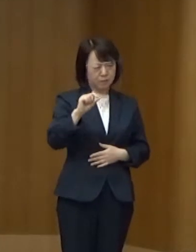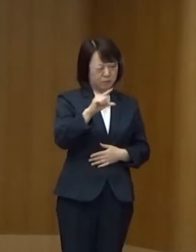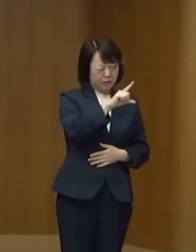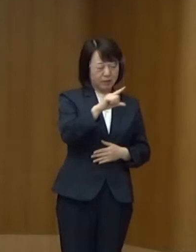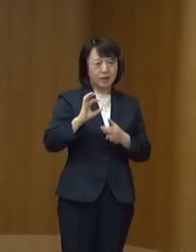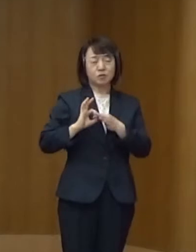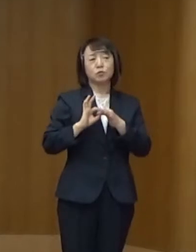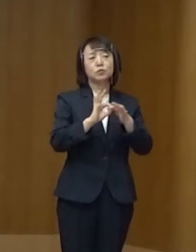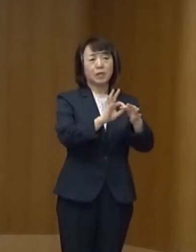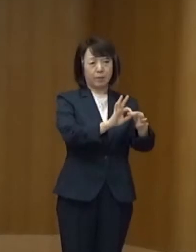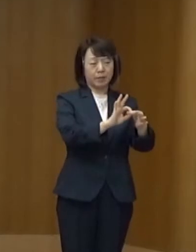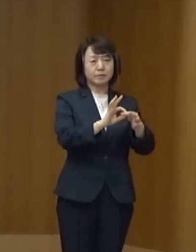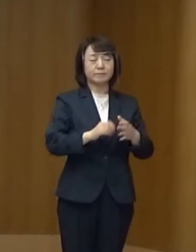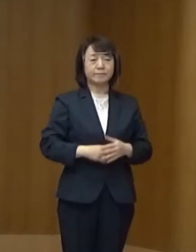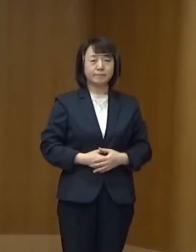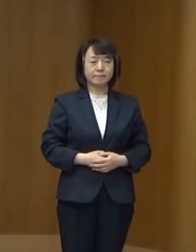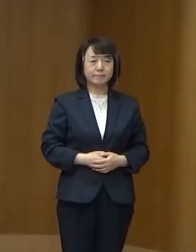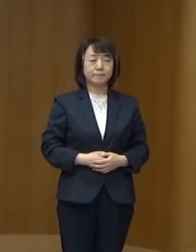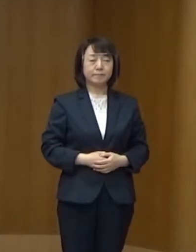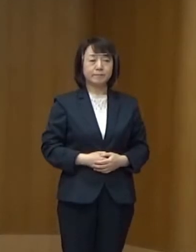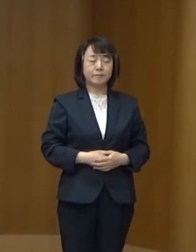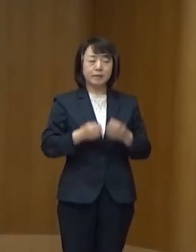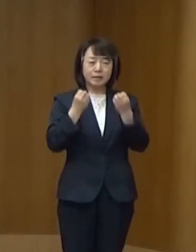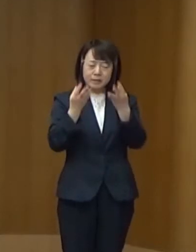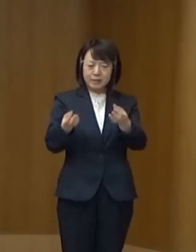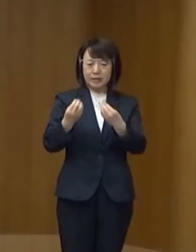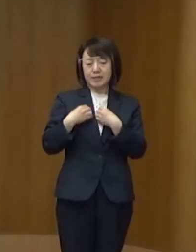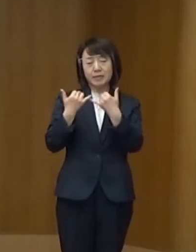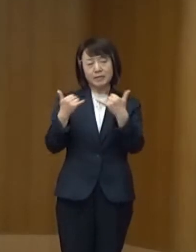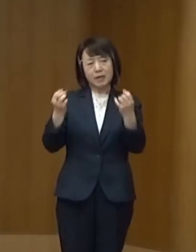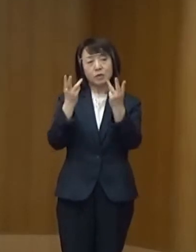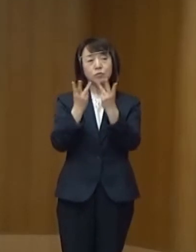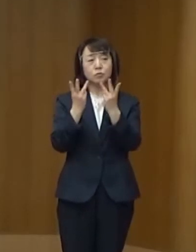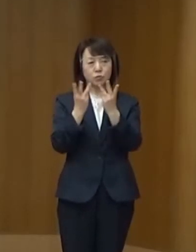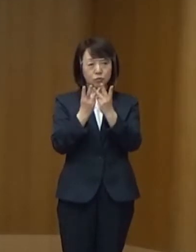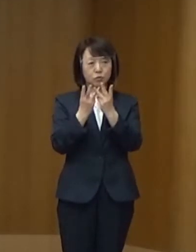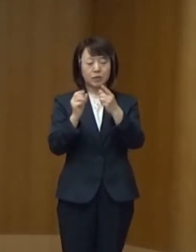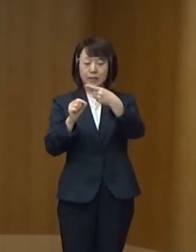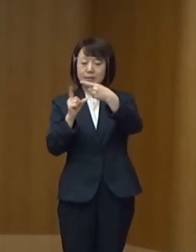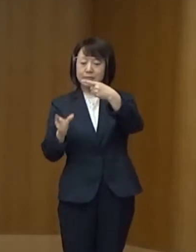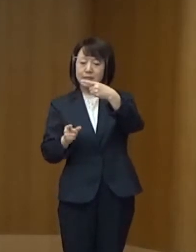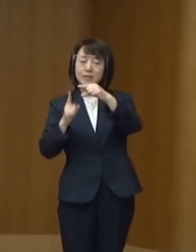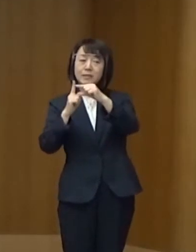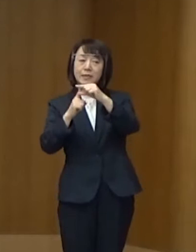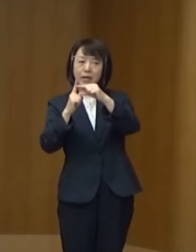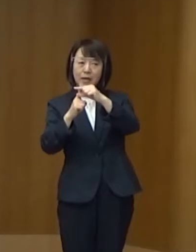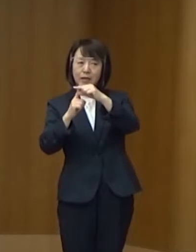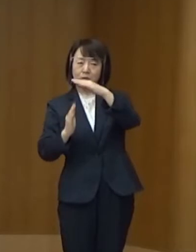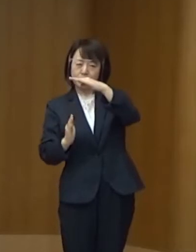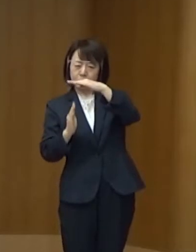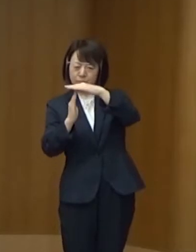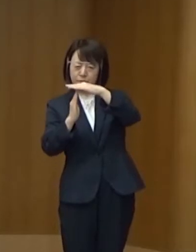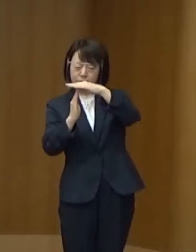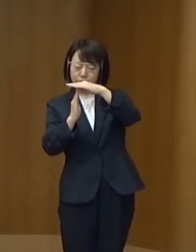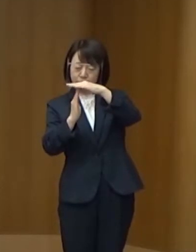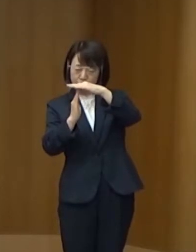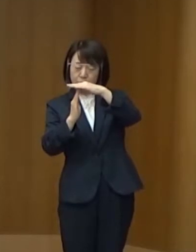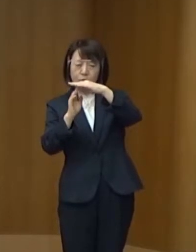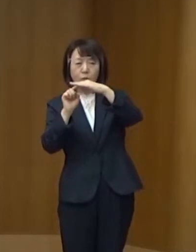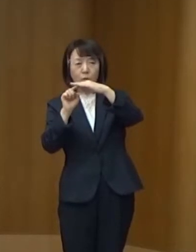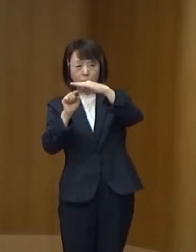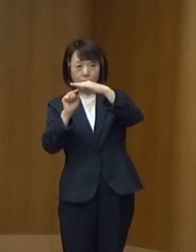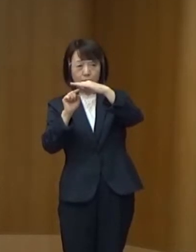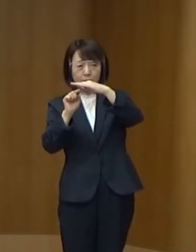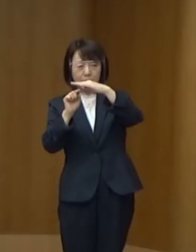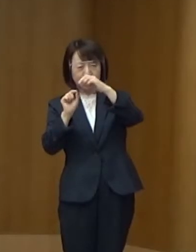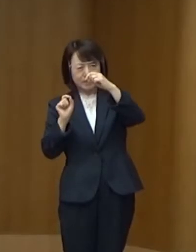いているところであります。新規感染者数でございますが、1月中旬のピーク時の水準に